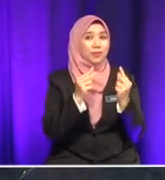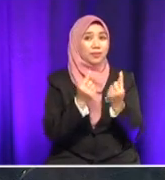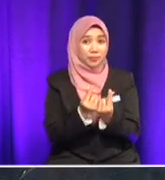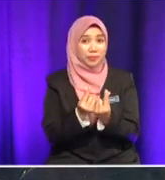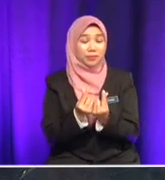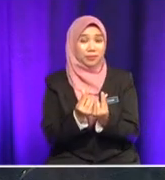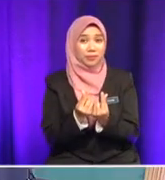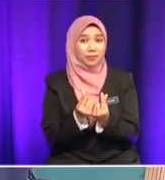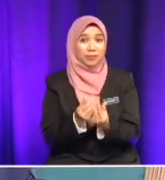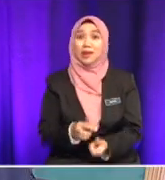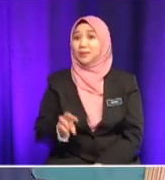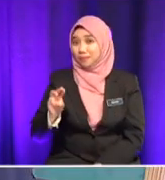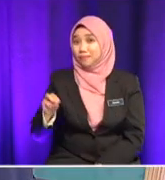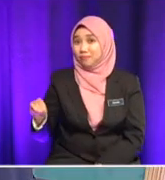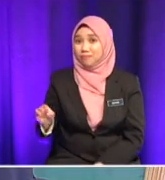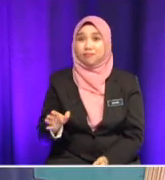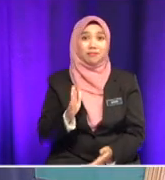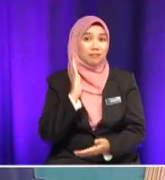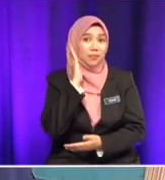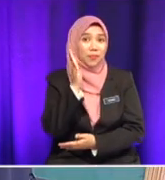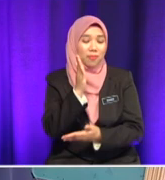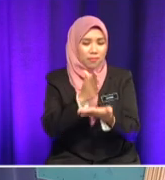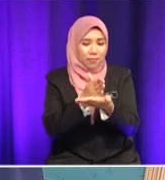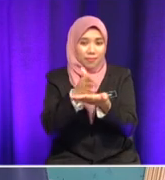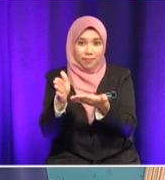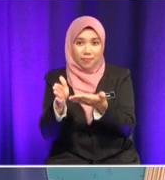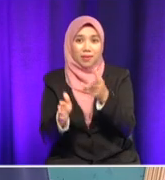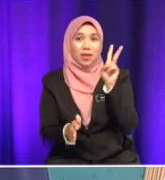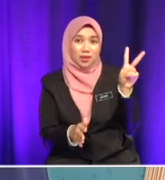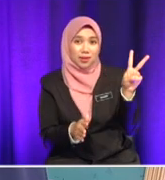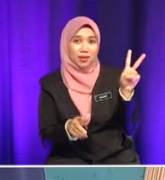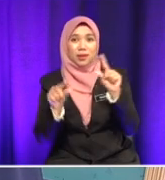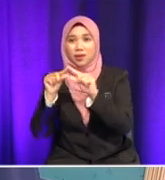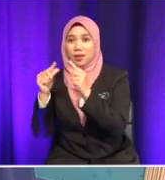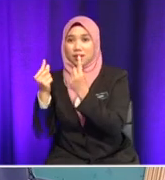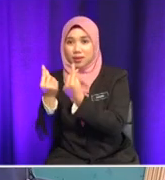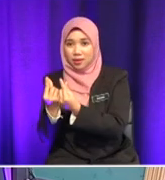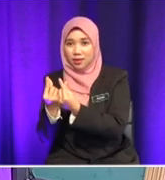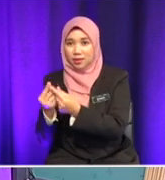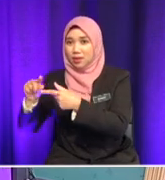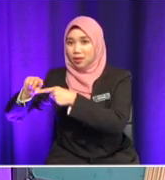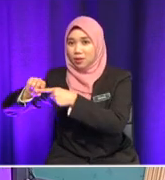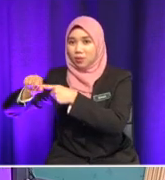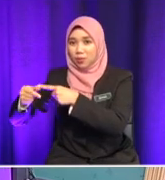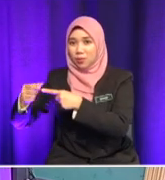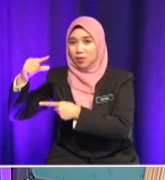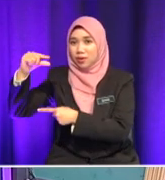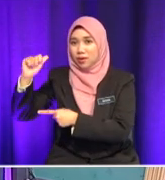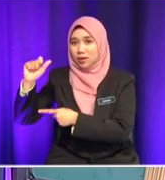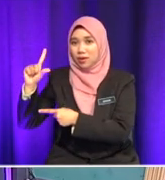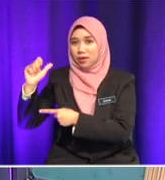akan dibagikan kepada dua kumpulan yaitu kumpulan udang galah dan